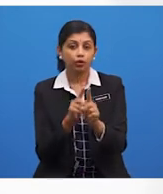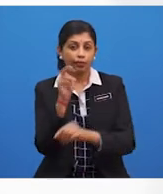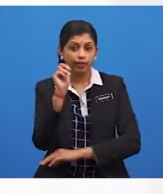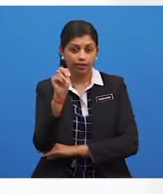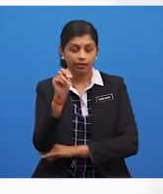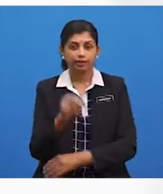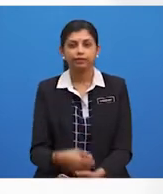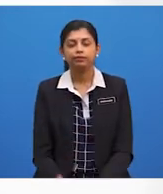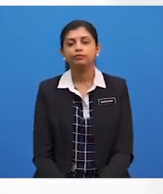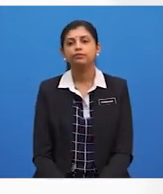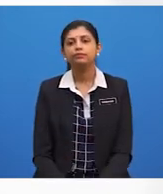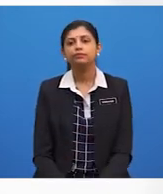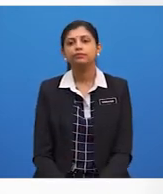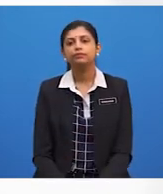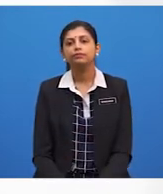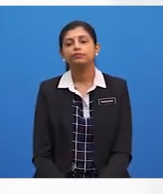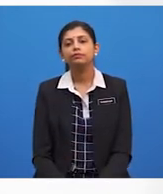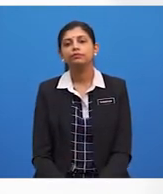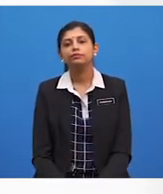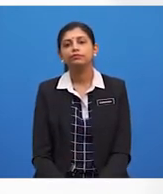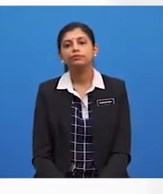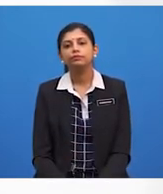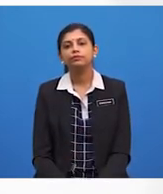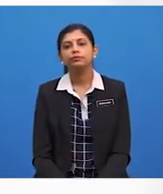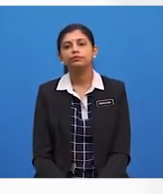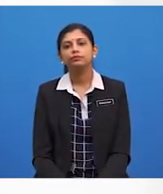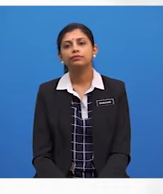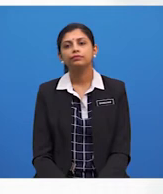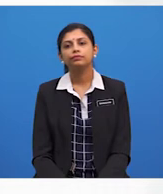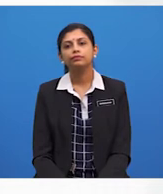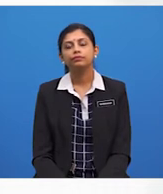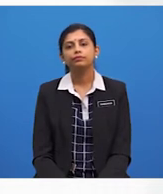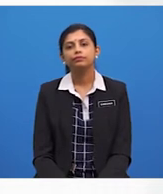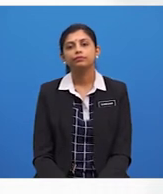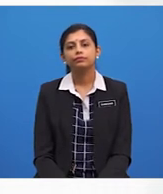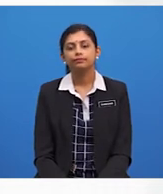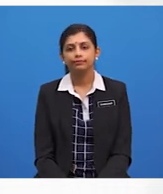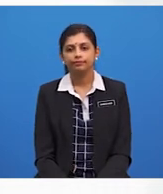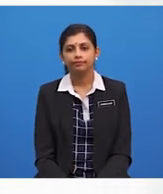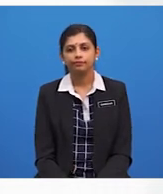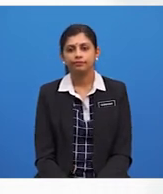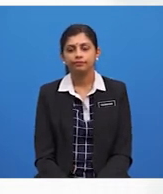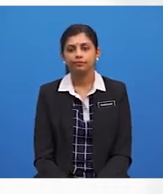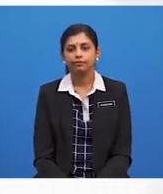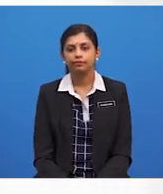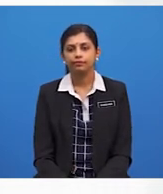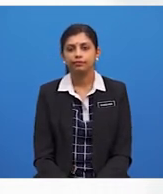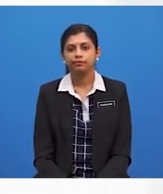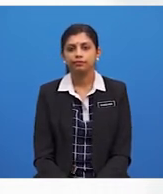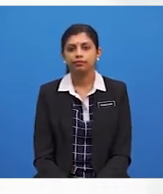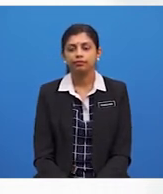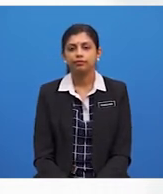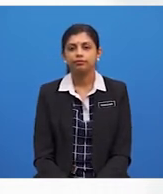mendapat markah penuh untuk jawapan ini? Baiklah, cadangan jawapan yang sesuai untuk soalan